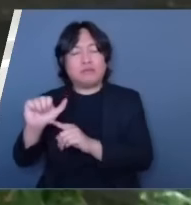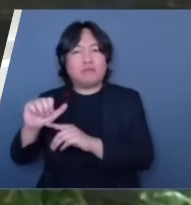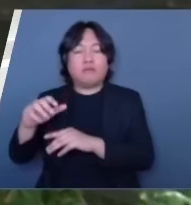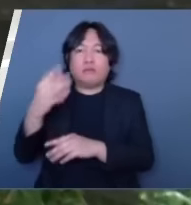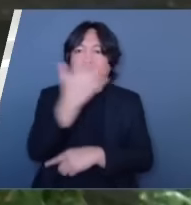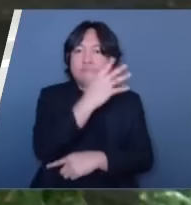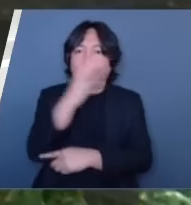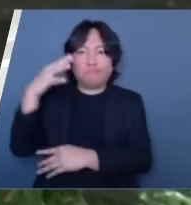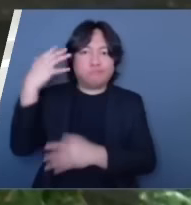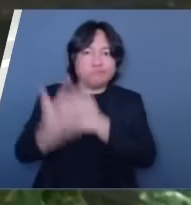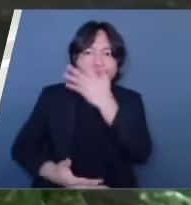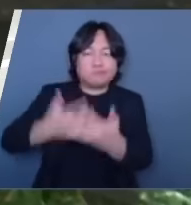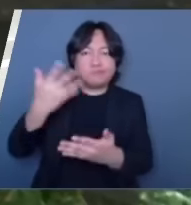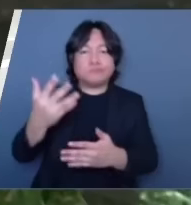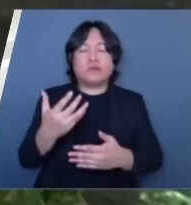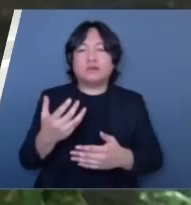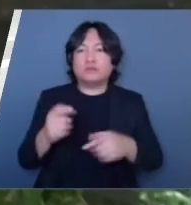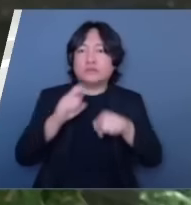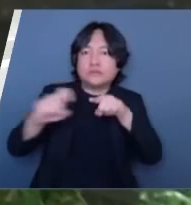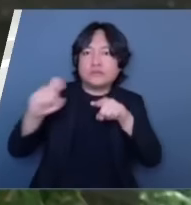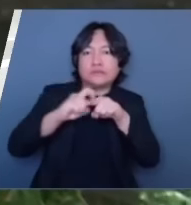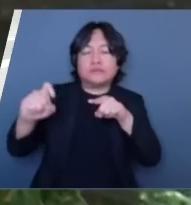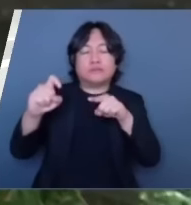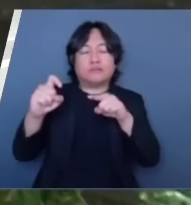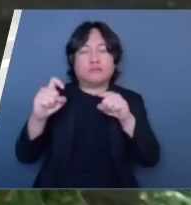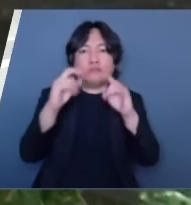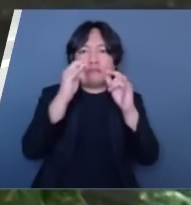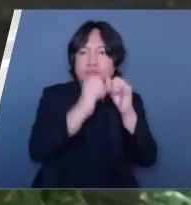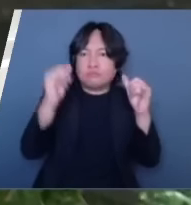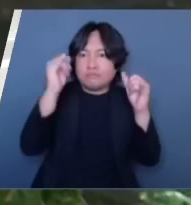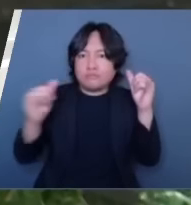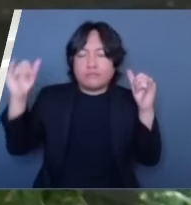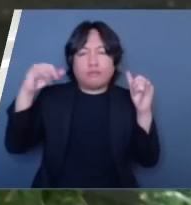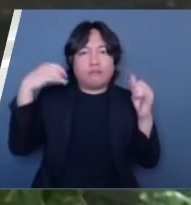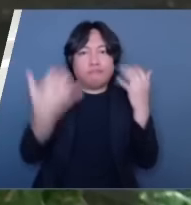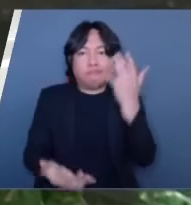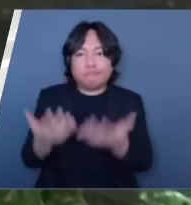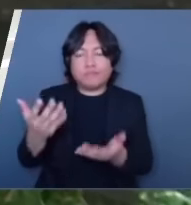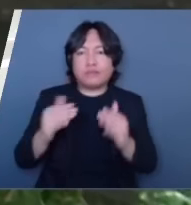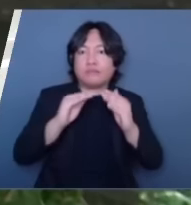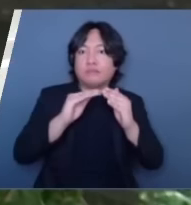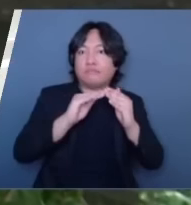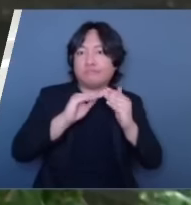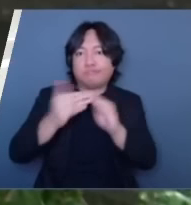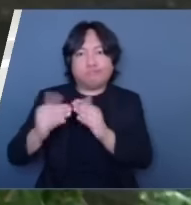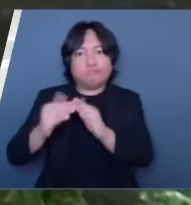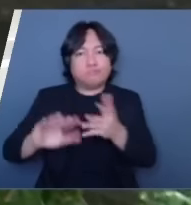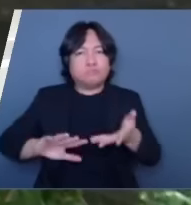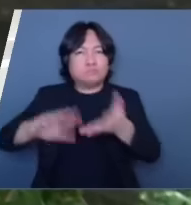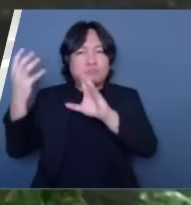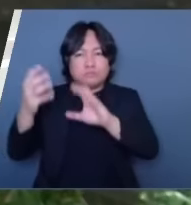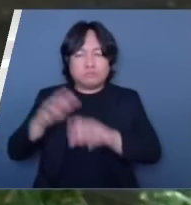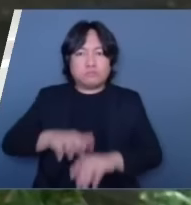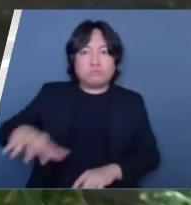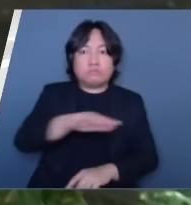na nasirang bahay, yan ang naging epekto. Hindi lang dito sa bayan ng Kasiguran, kung hindi pati na sa mga kalapit na